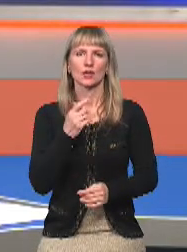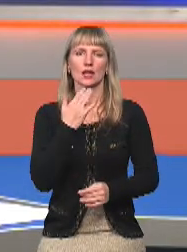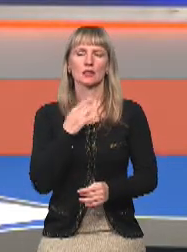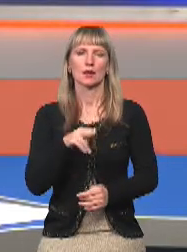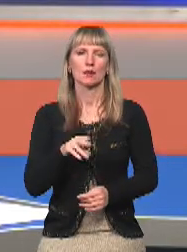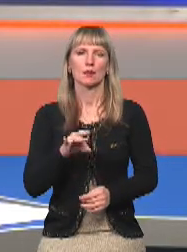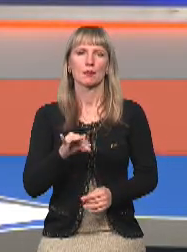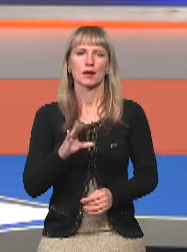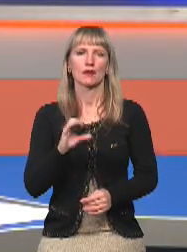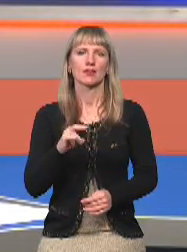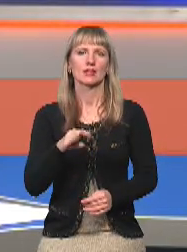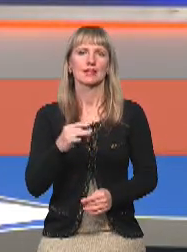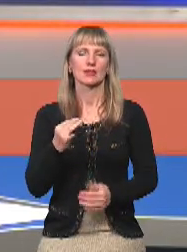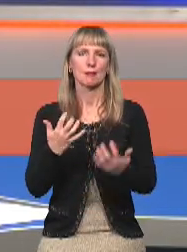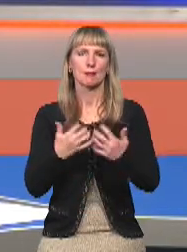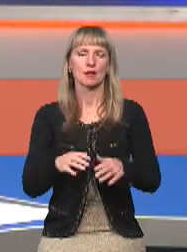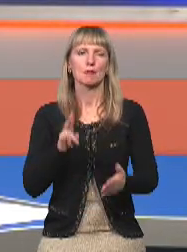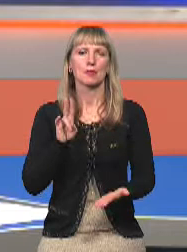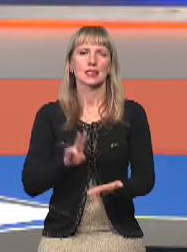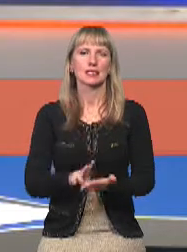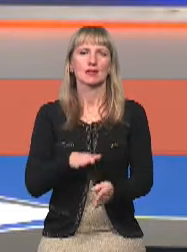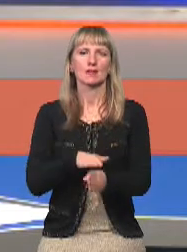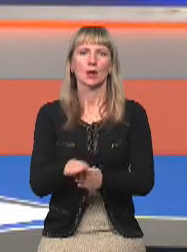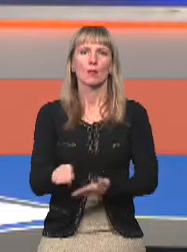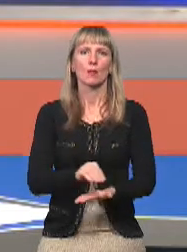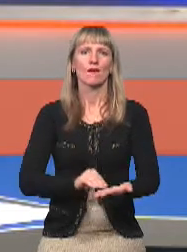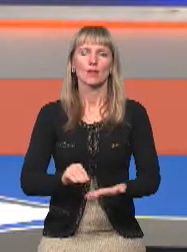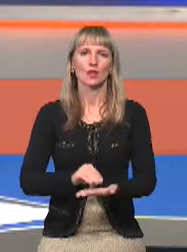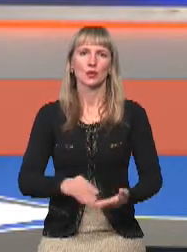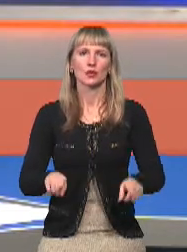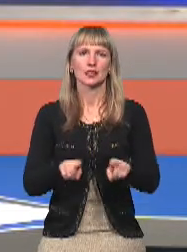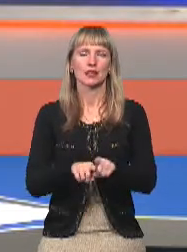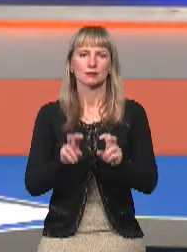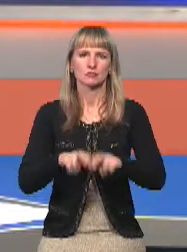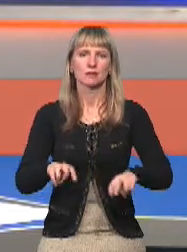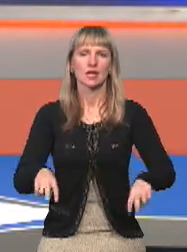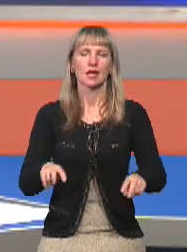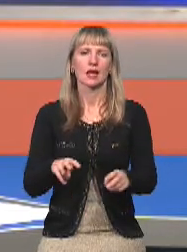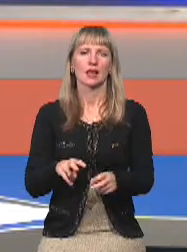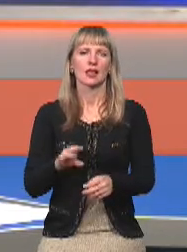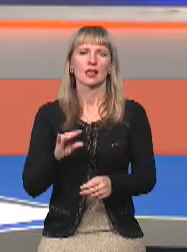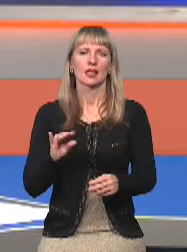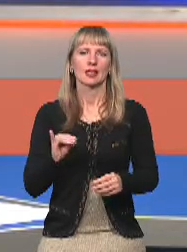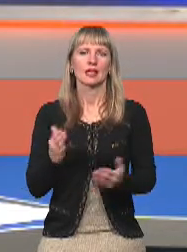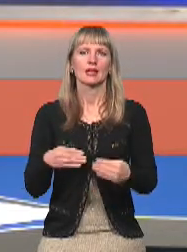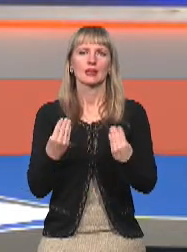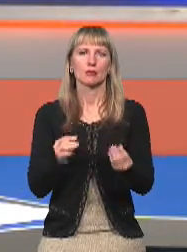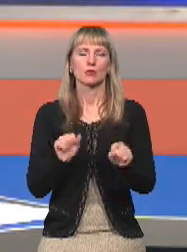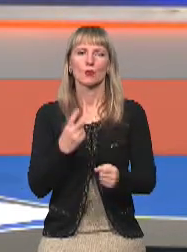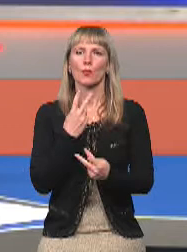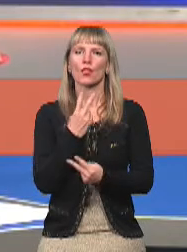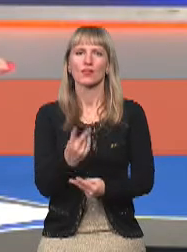превентивний механізм, який постійно ще здійснює повторні такі моніторингові візити, які дають можливість подивитися,